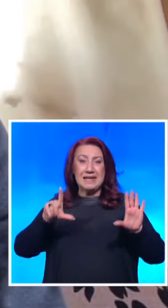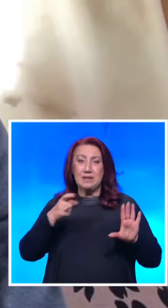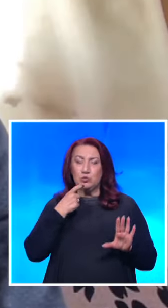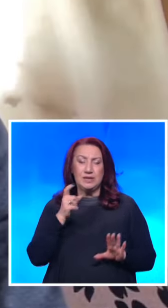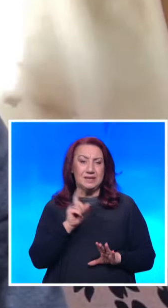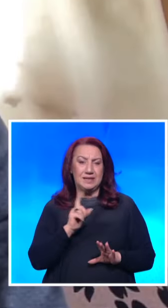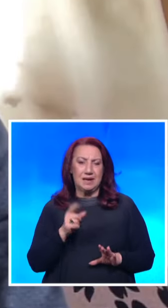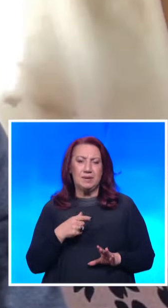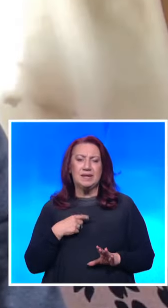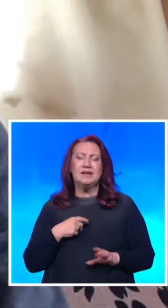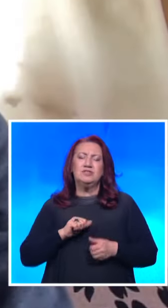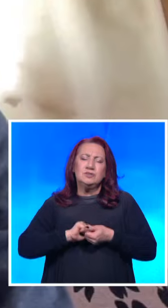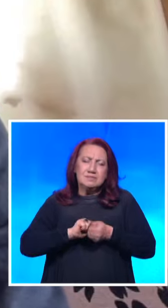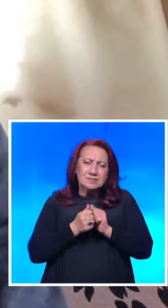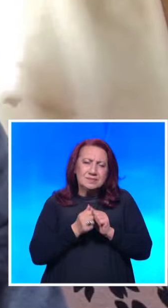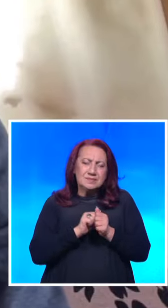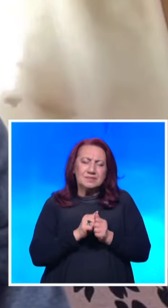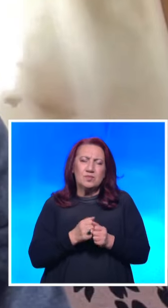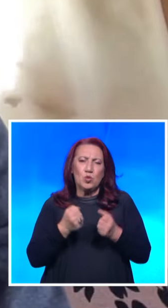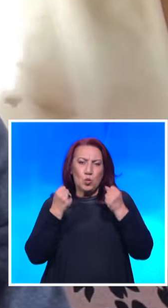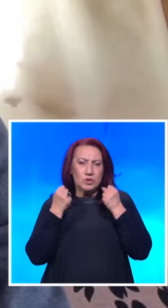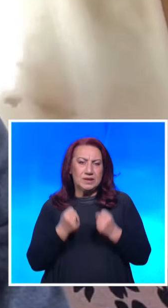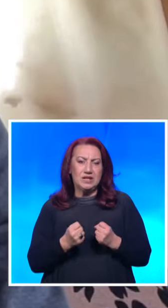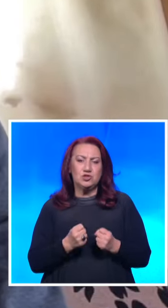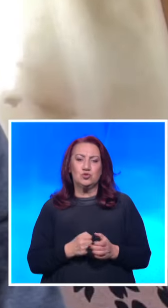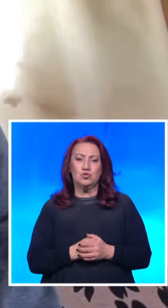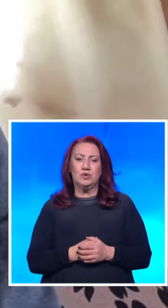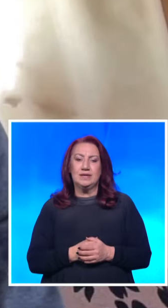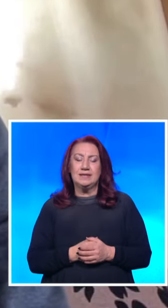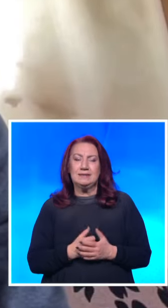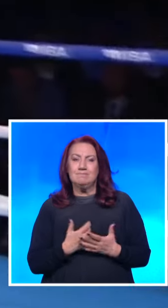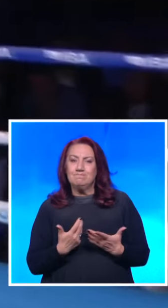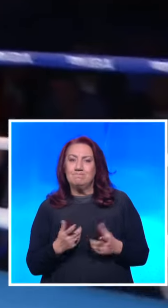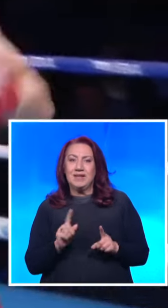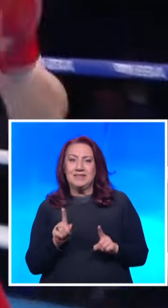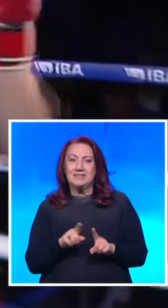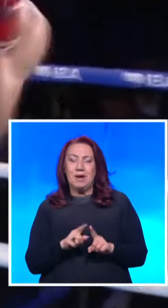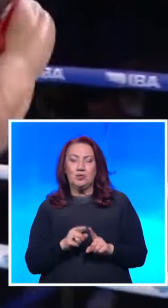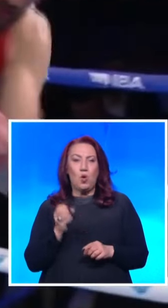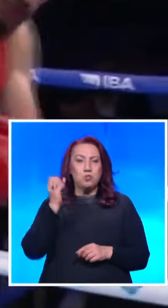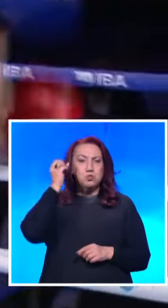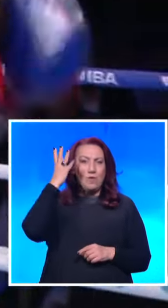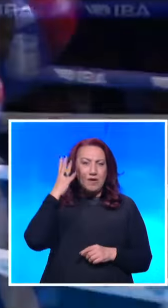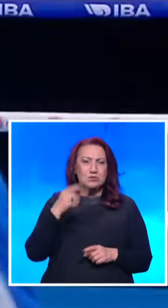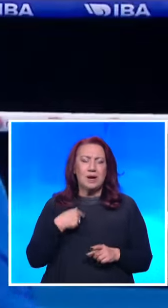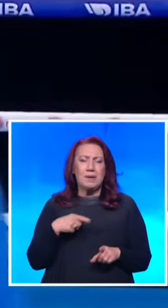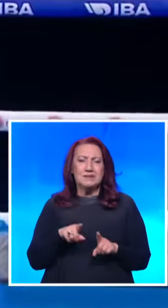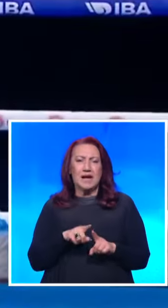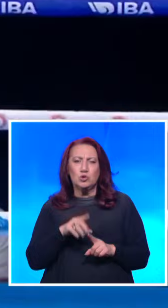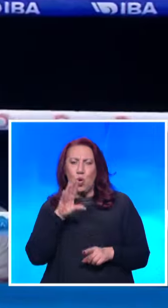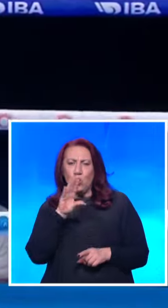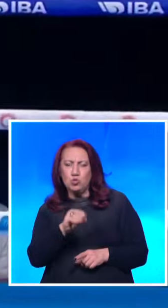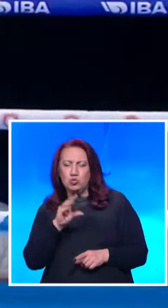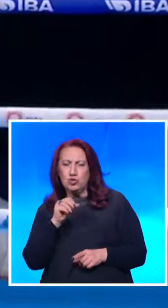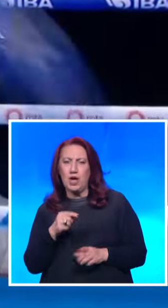преборя с нокти и зъби за тази победа. Не бях професор в този матч, както обикновено. По-скоро бях куче. Показах сърце